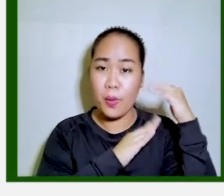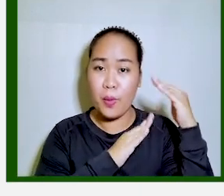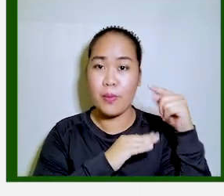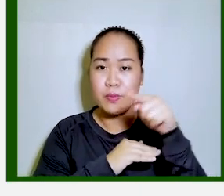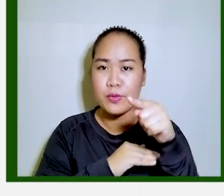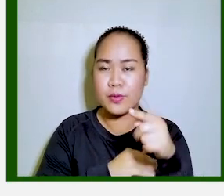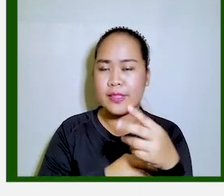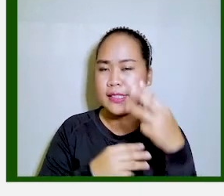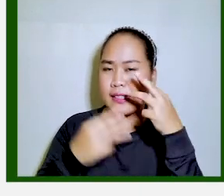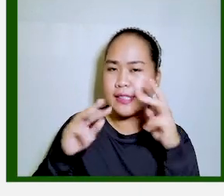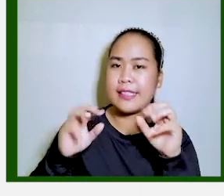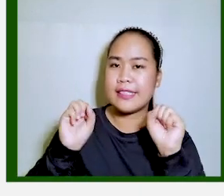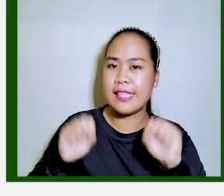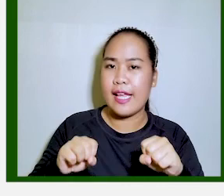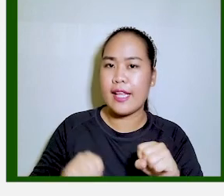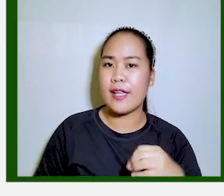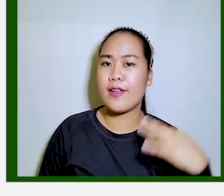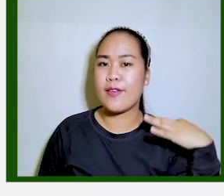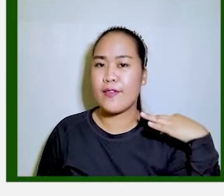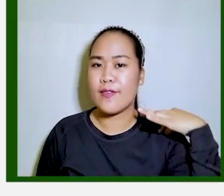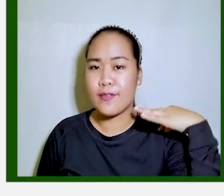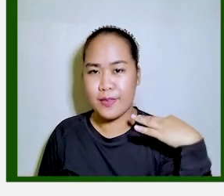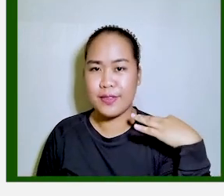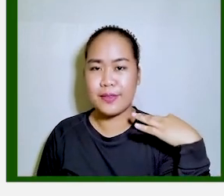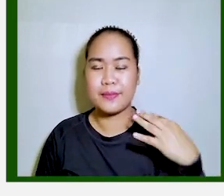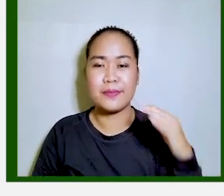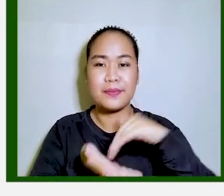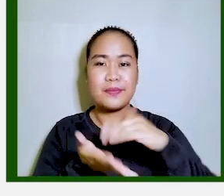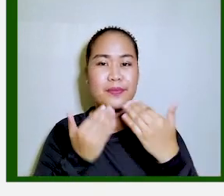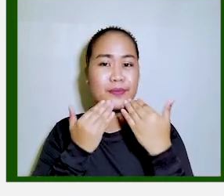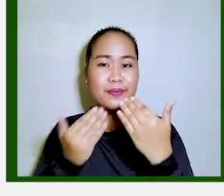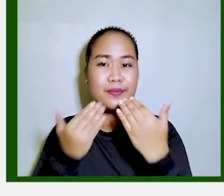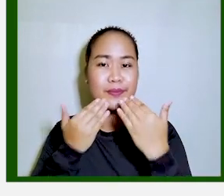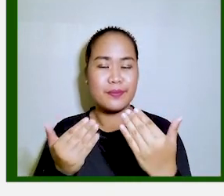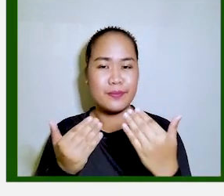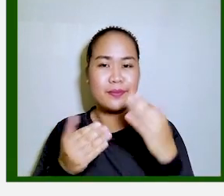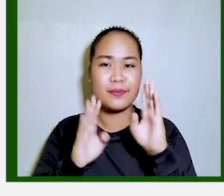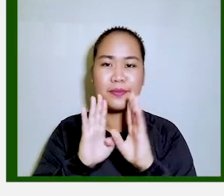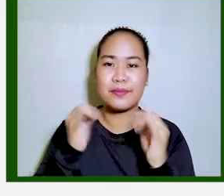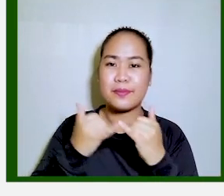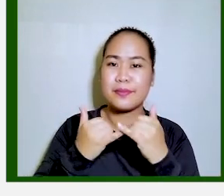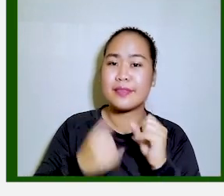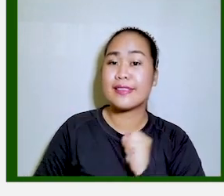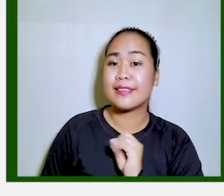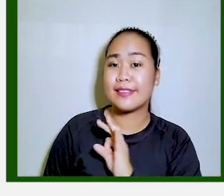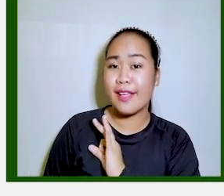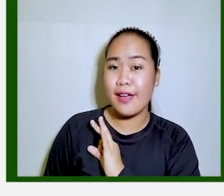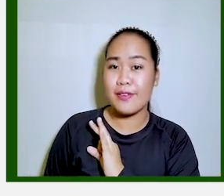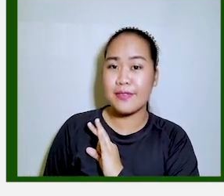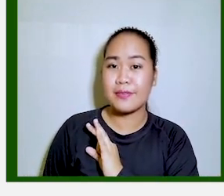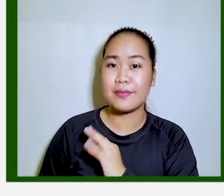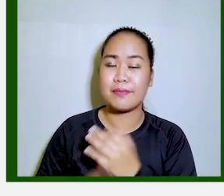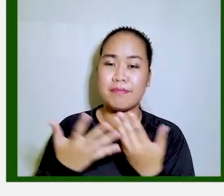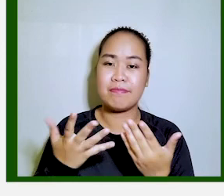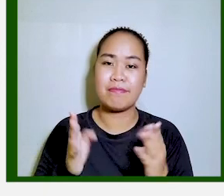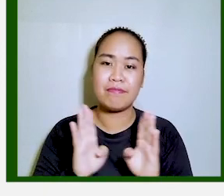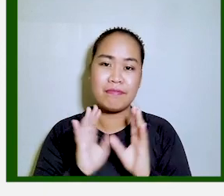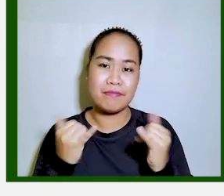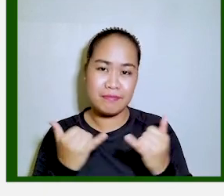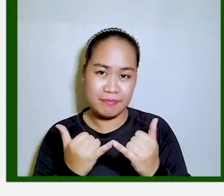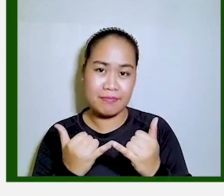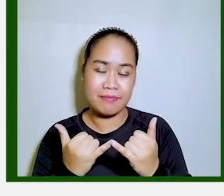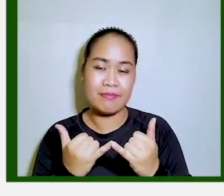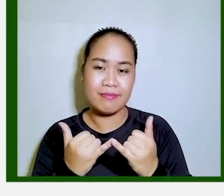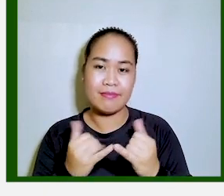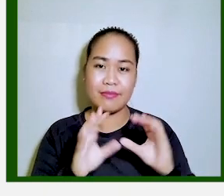meron din tayong initiative dyan. Diba? So muli, ang aking pagpapasalamat sa ating mga barangay employees, no, sa ating barangay council, sa